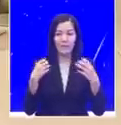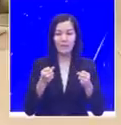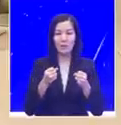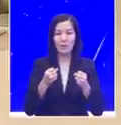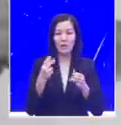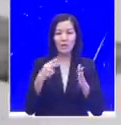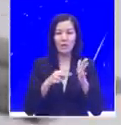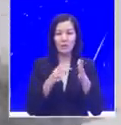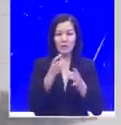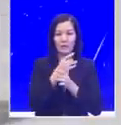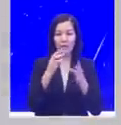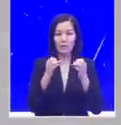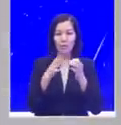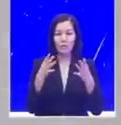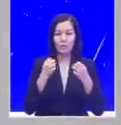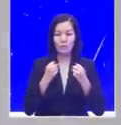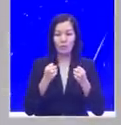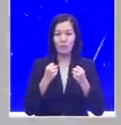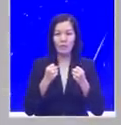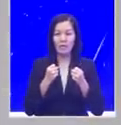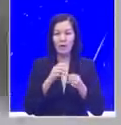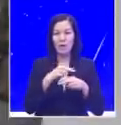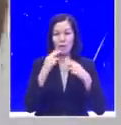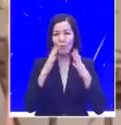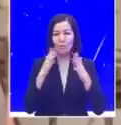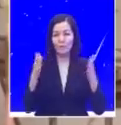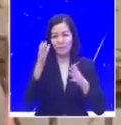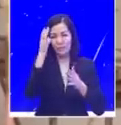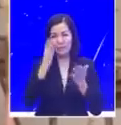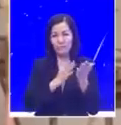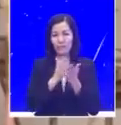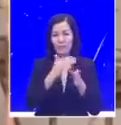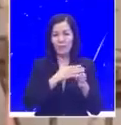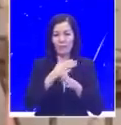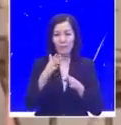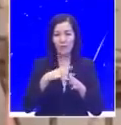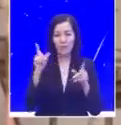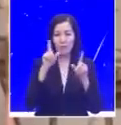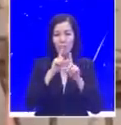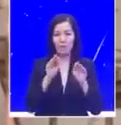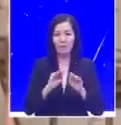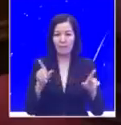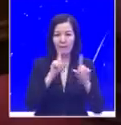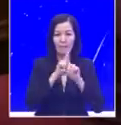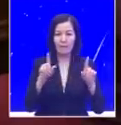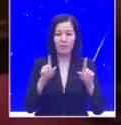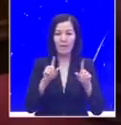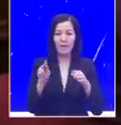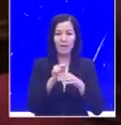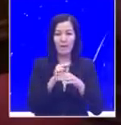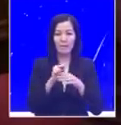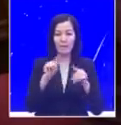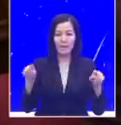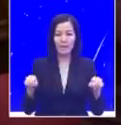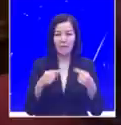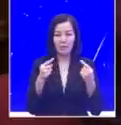27-сі мәдениет, 14-і спорт салаларында. Басым бөлігі білім беруге бағытталып отыр. Мектеп, балабақша нысандарын қалпына келтіру,